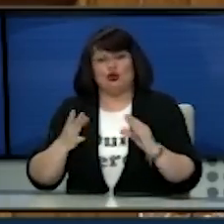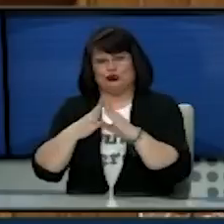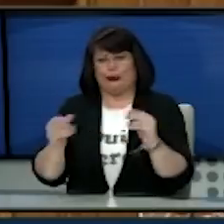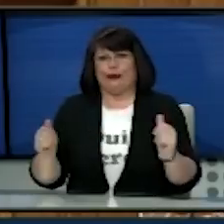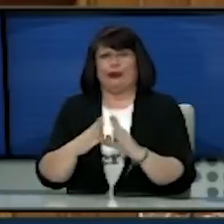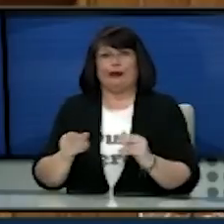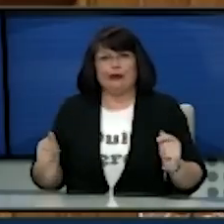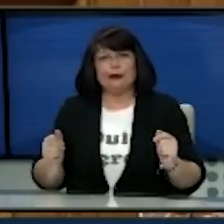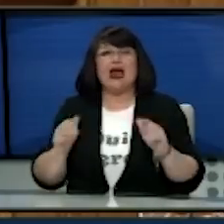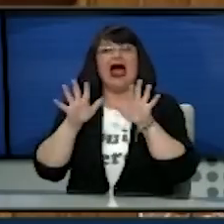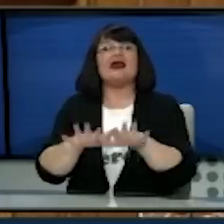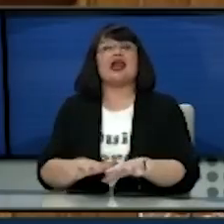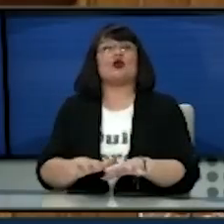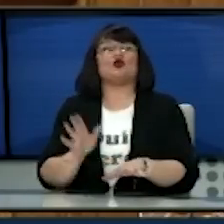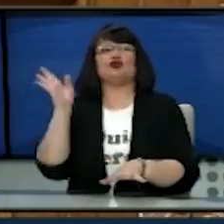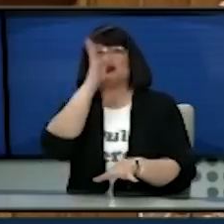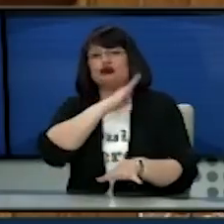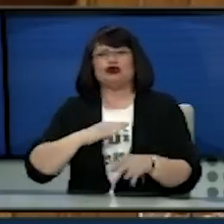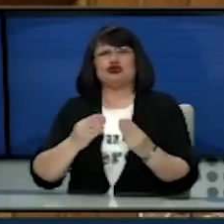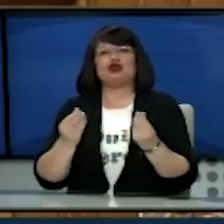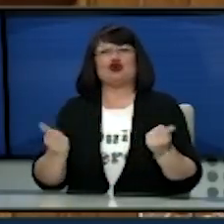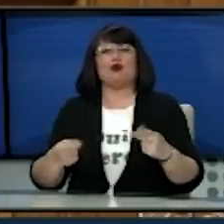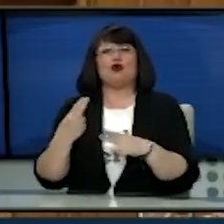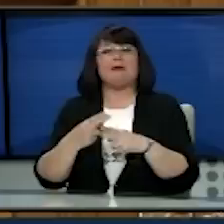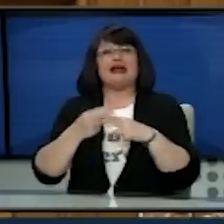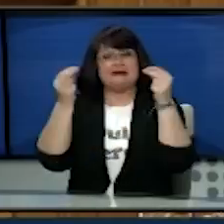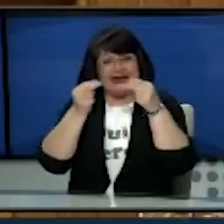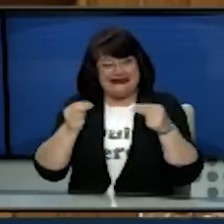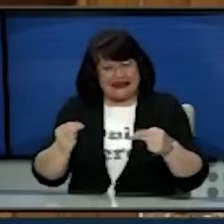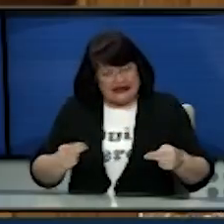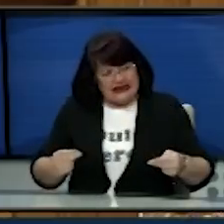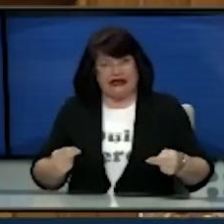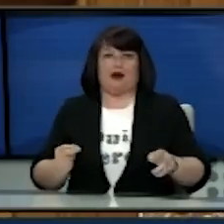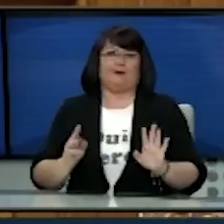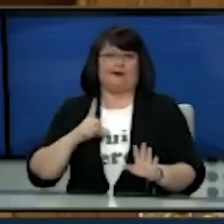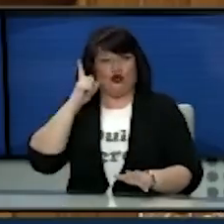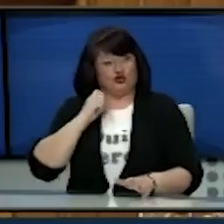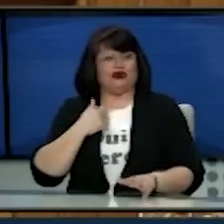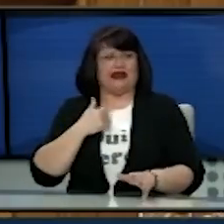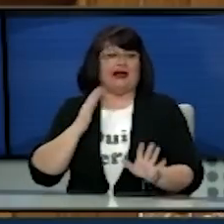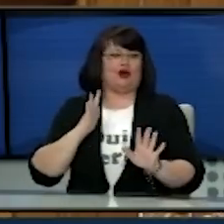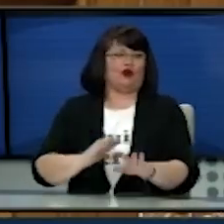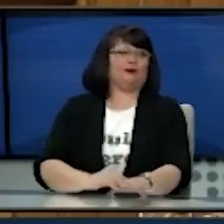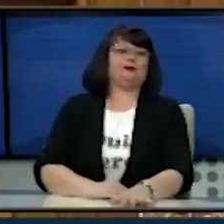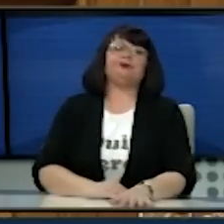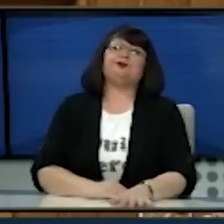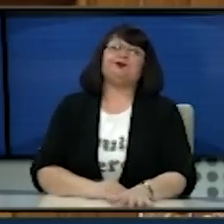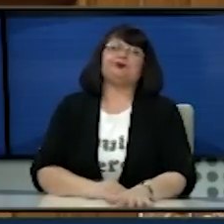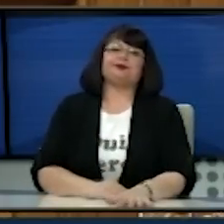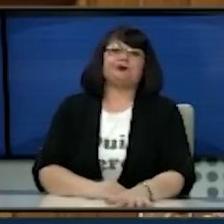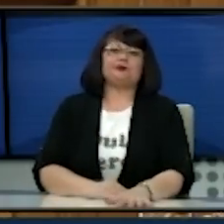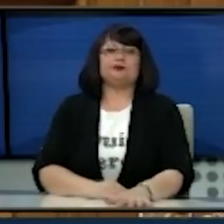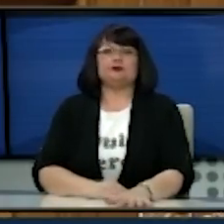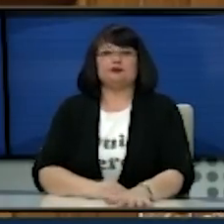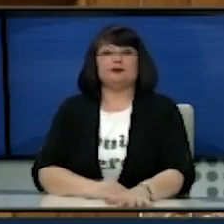εξαφανίζετε τους άνεργους από τα επίσημα στοιχεία σας. Επίσημα πάντως, η Ελλάδα βρίσκεται